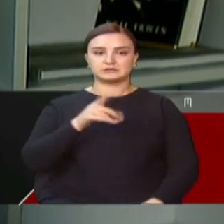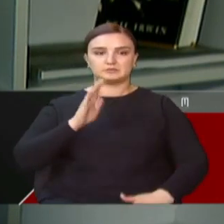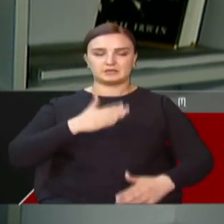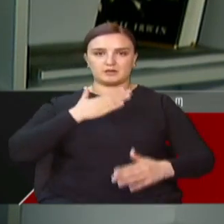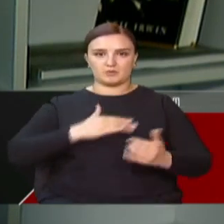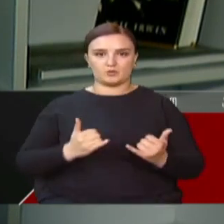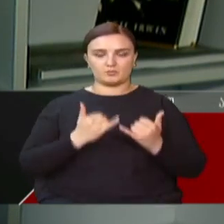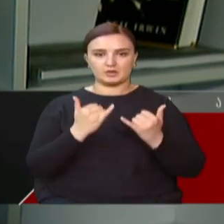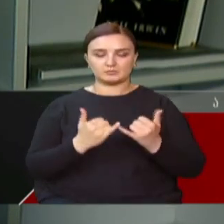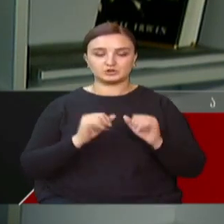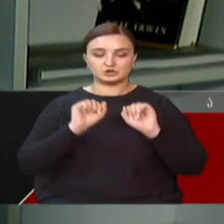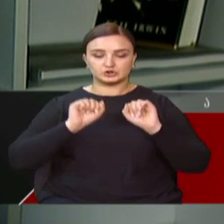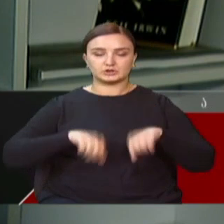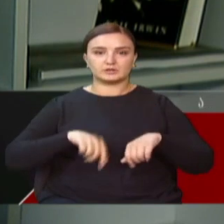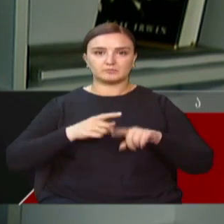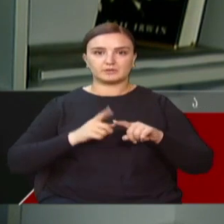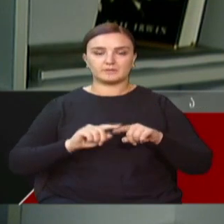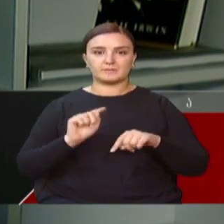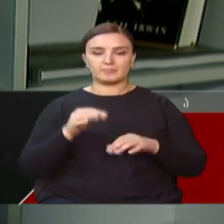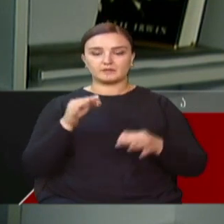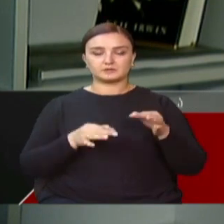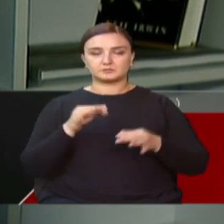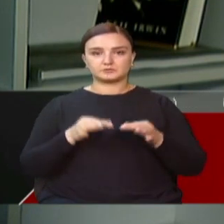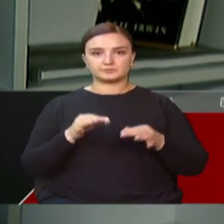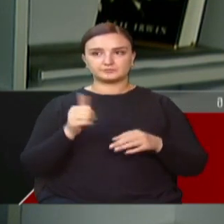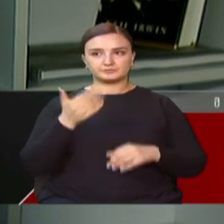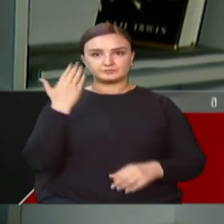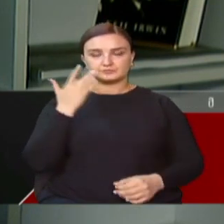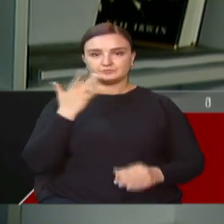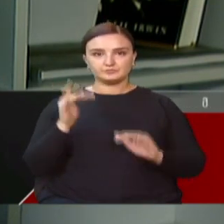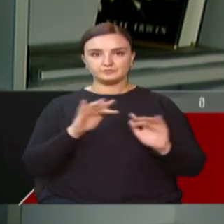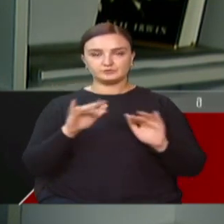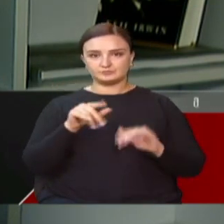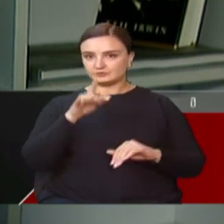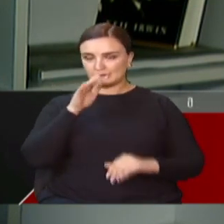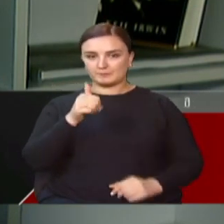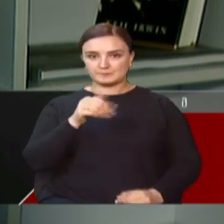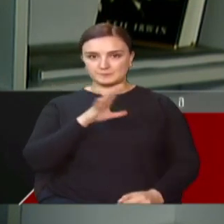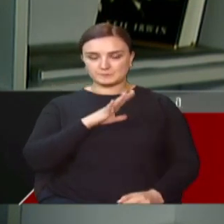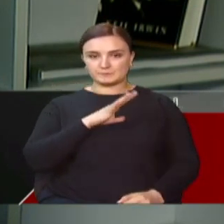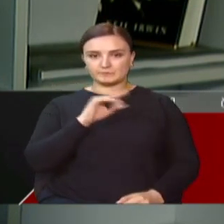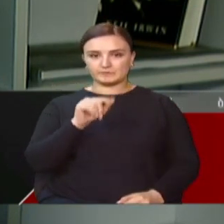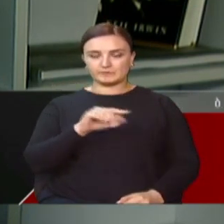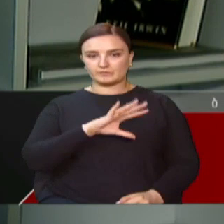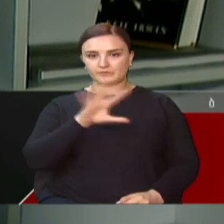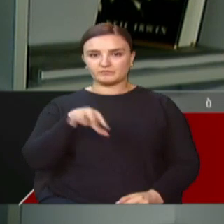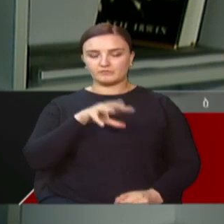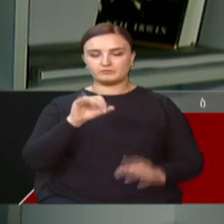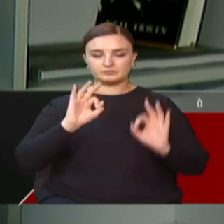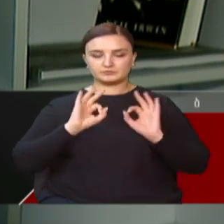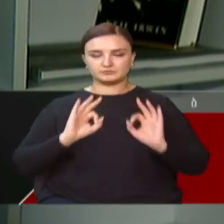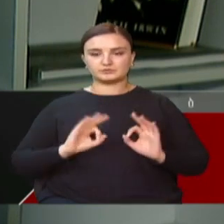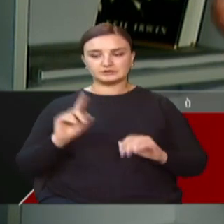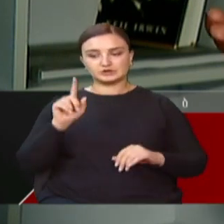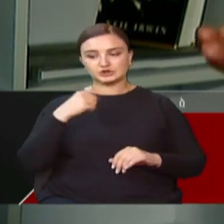sheleba iseti moqimuli ar aris sa samartlo rogorc iqo natsebis periodshi rodesats titkmis qualaferze prokuror rasat